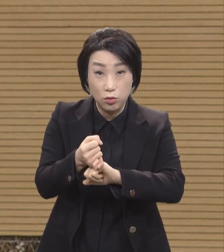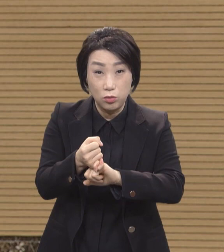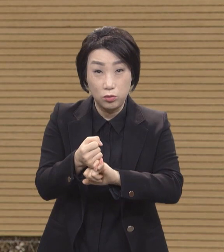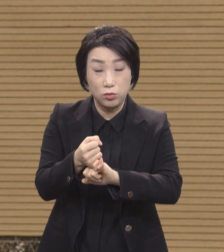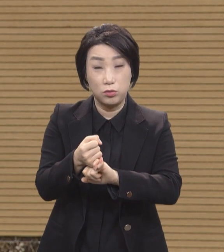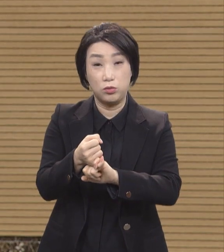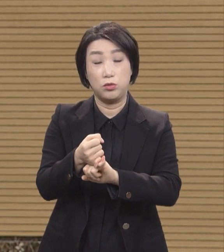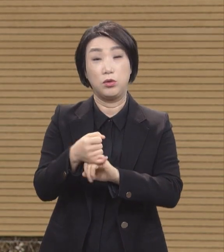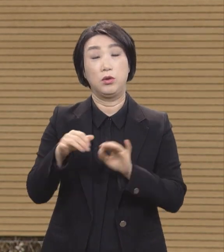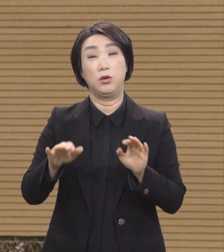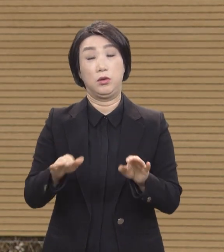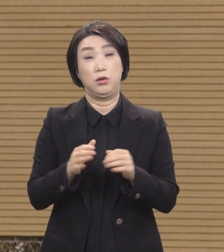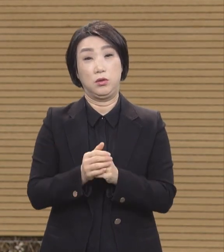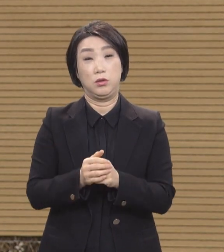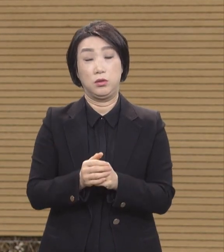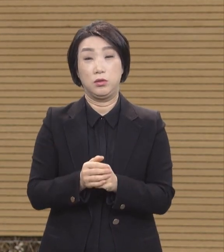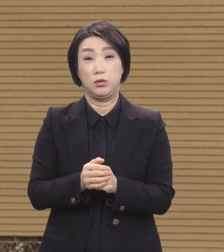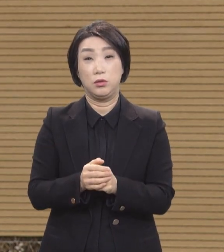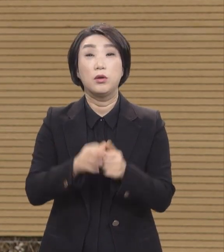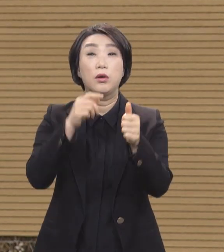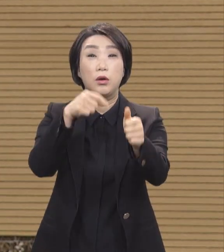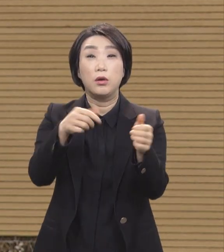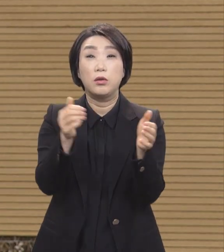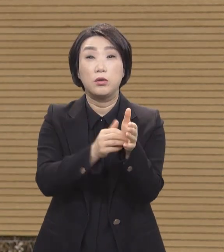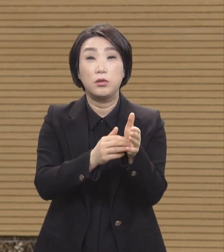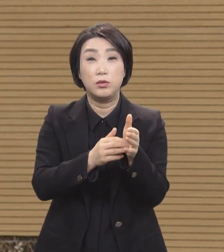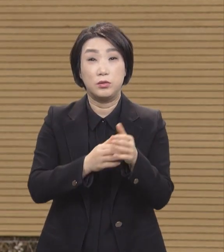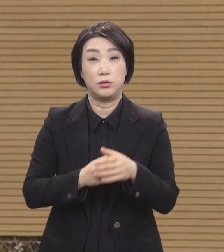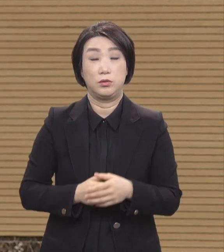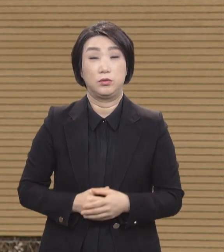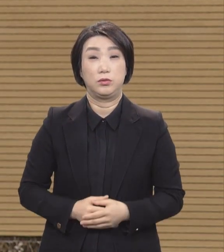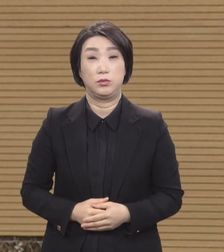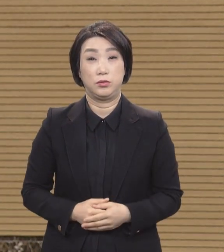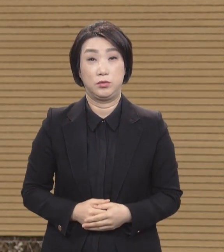청룡 죽으리라 그랬어.